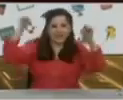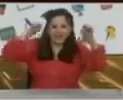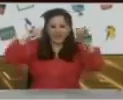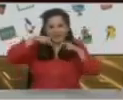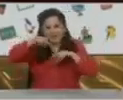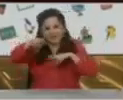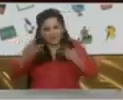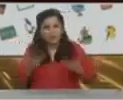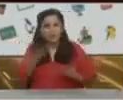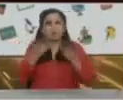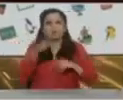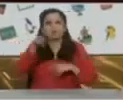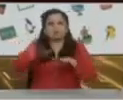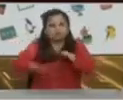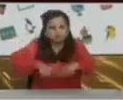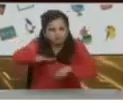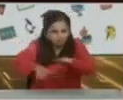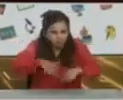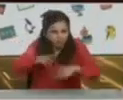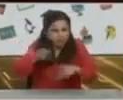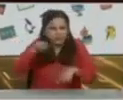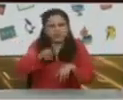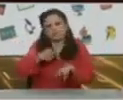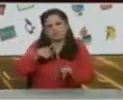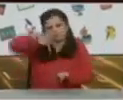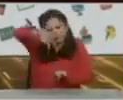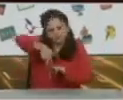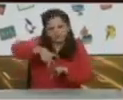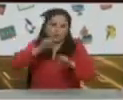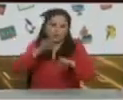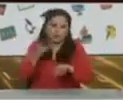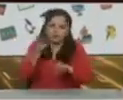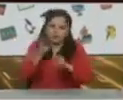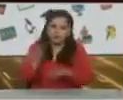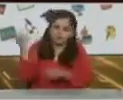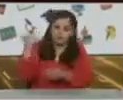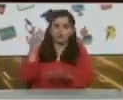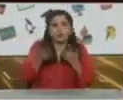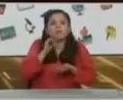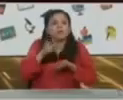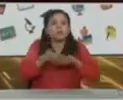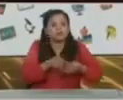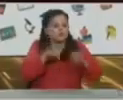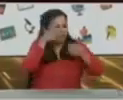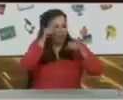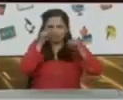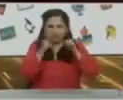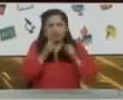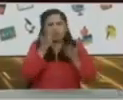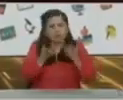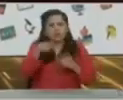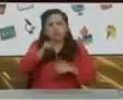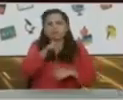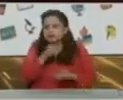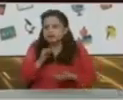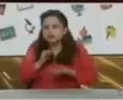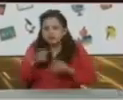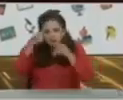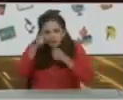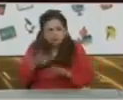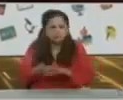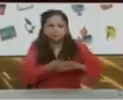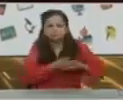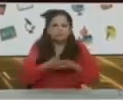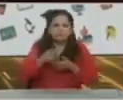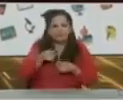कभी 4 पैर करके चले होंगे। बच्चा रोया होगा तो उसे चुप कराने के लिए आप भी